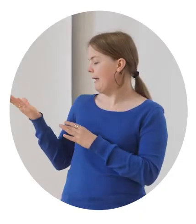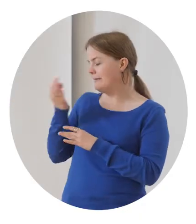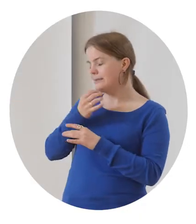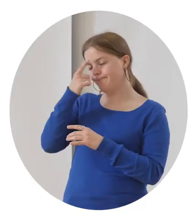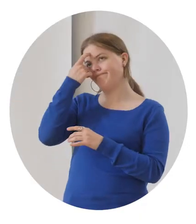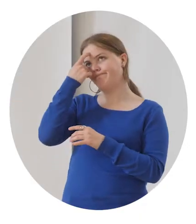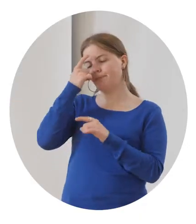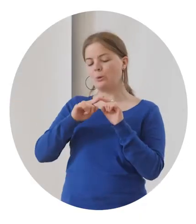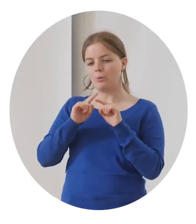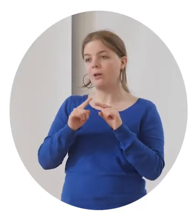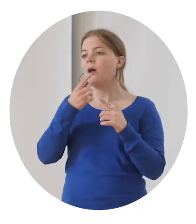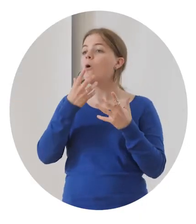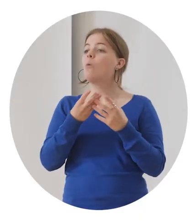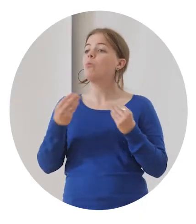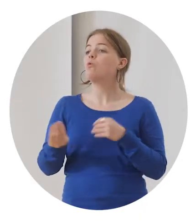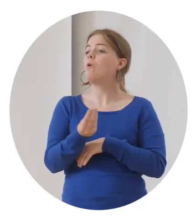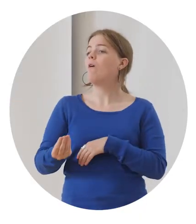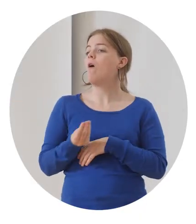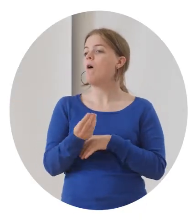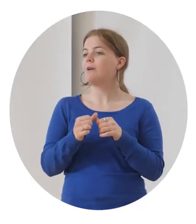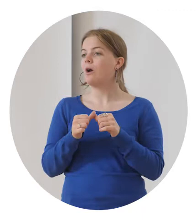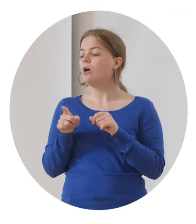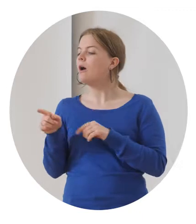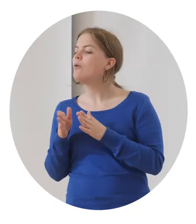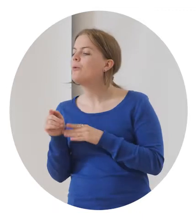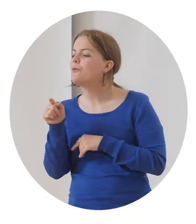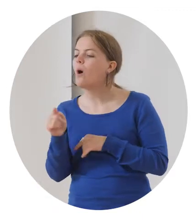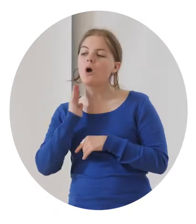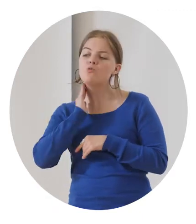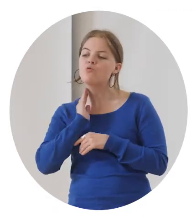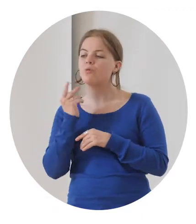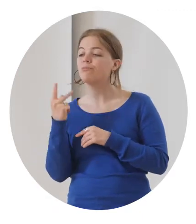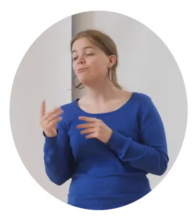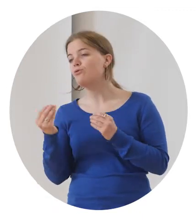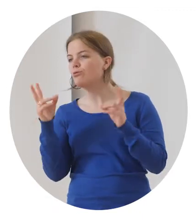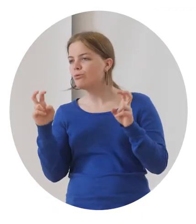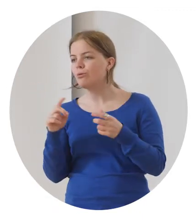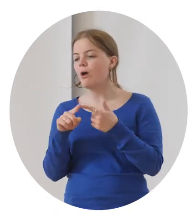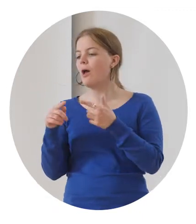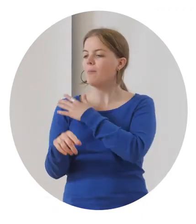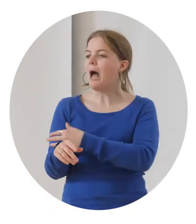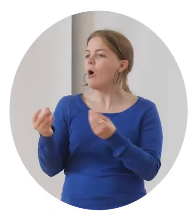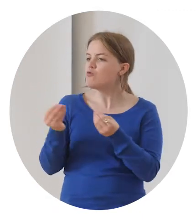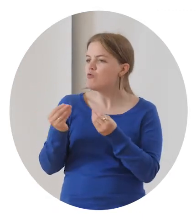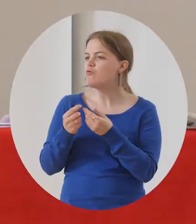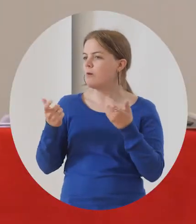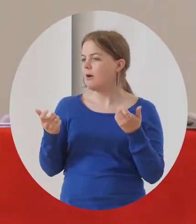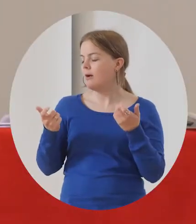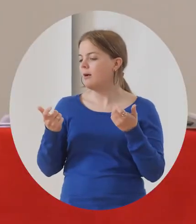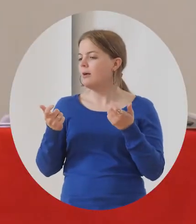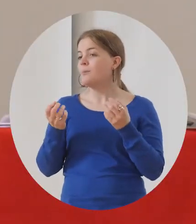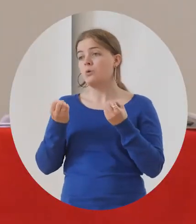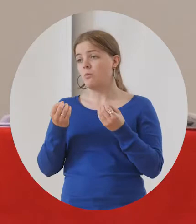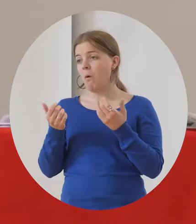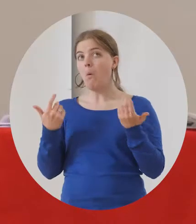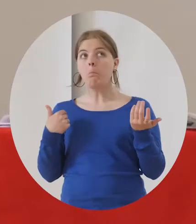coup, pendant que tu dis ça, ça me fait penser à quelque chose, c'est qu'il y a beaucoup d'enfants, on leur demande où est ton cou, où est ton bras, où est